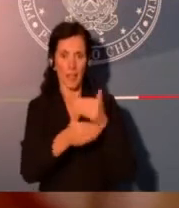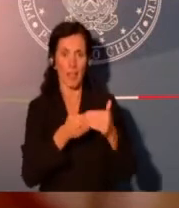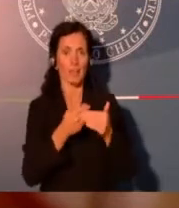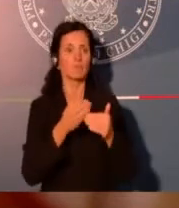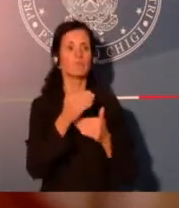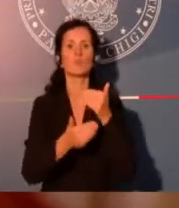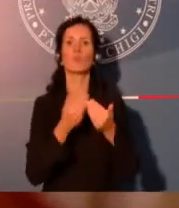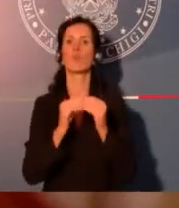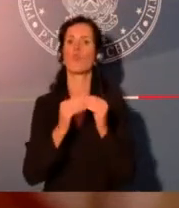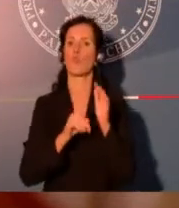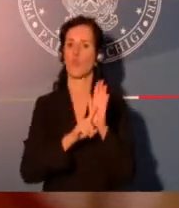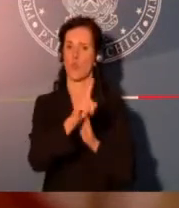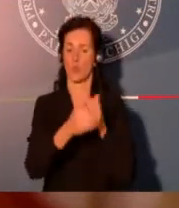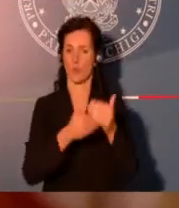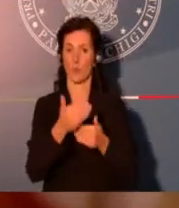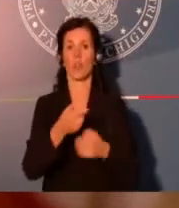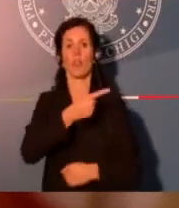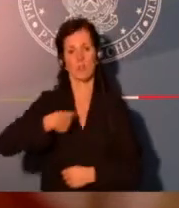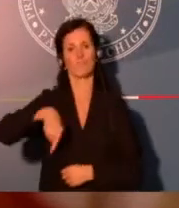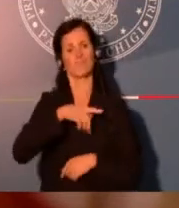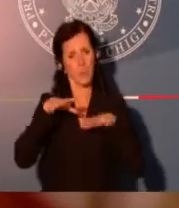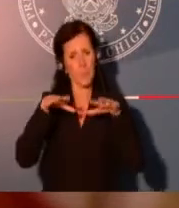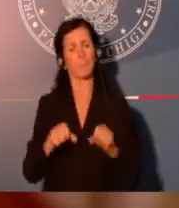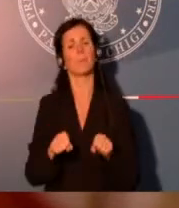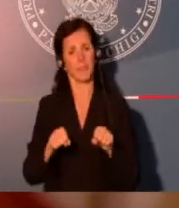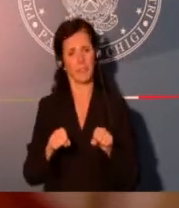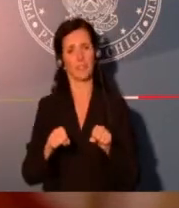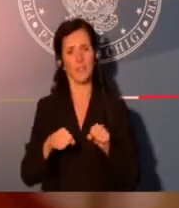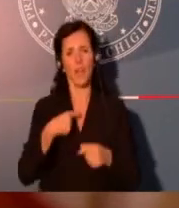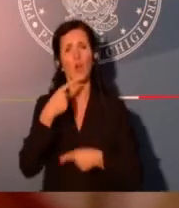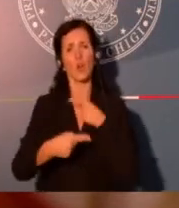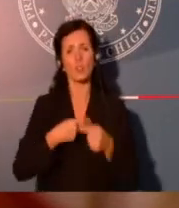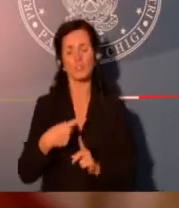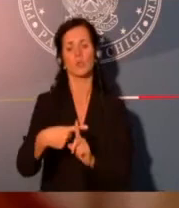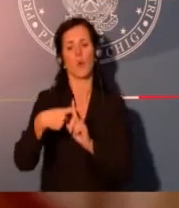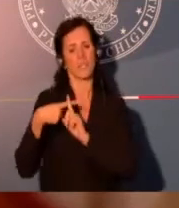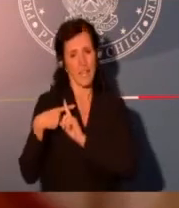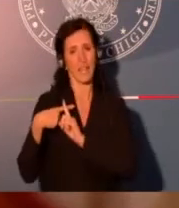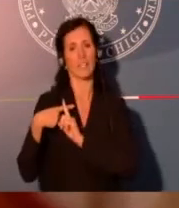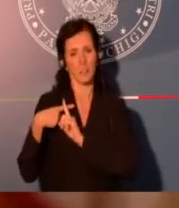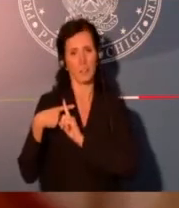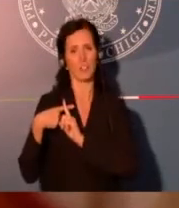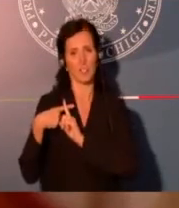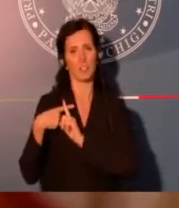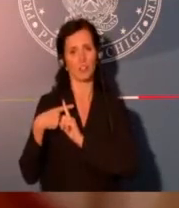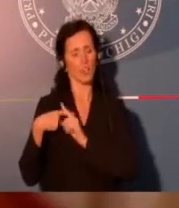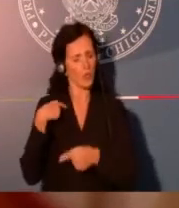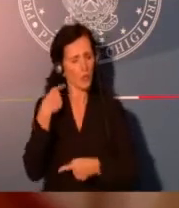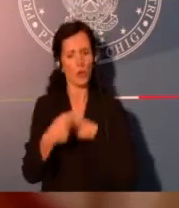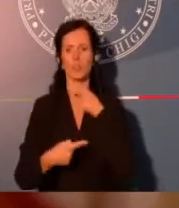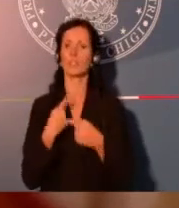Dobbiamo impegnarci e continuare a fare questi sacrifici in